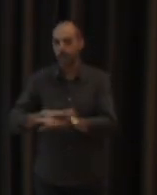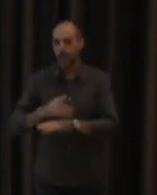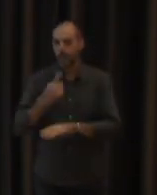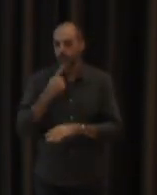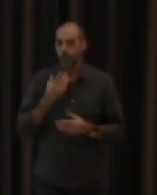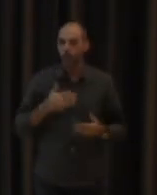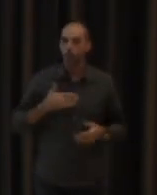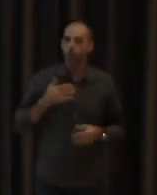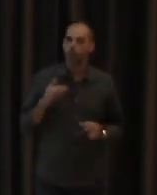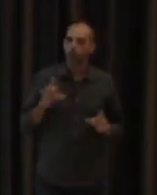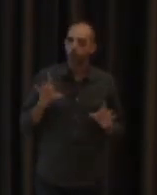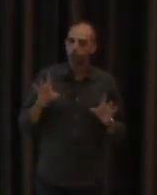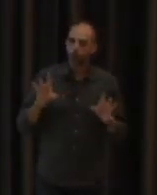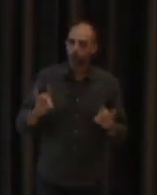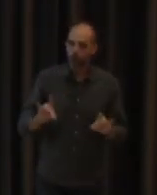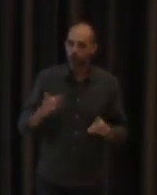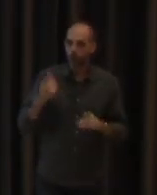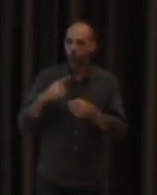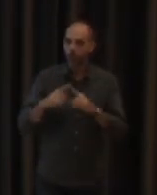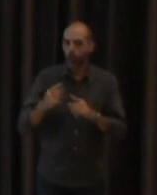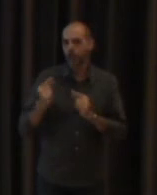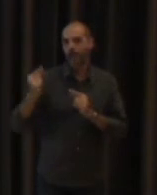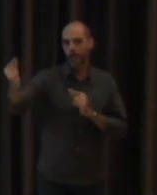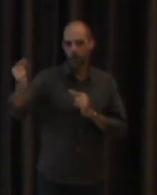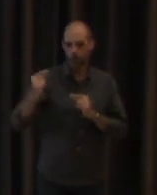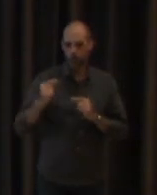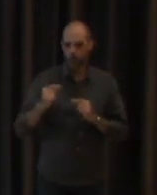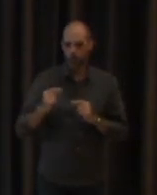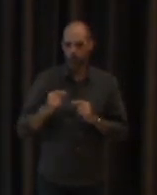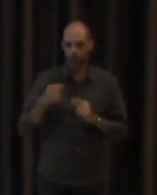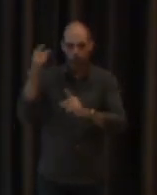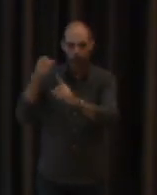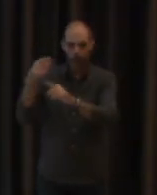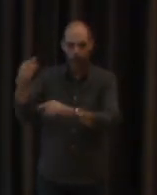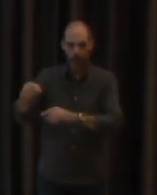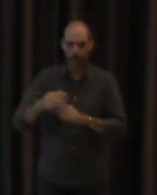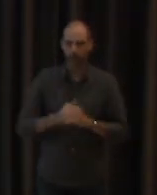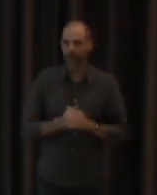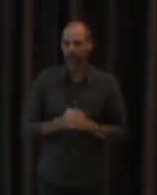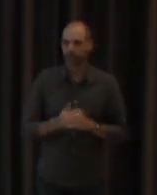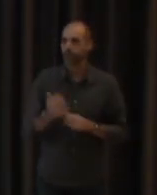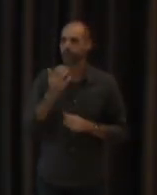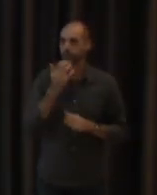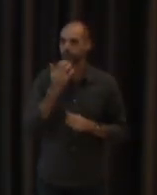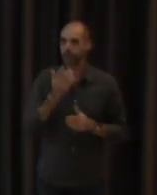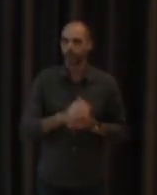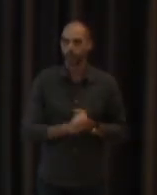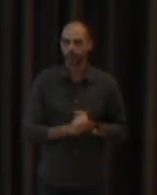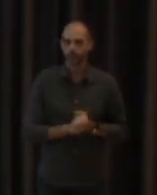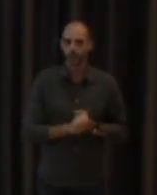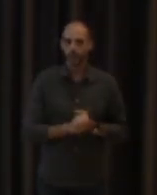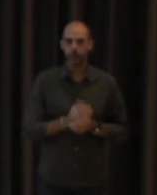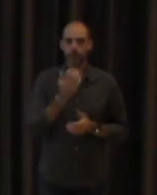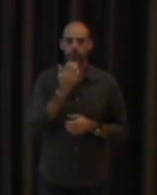tocar una cosa relativament allunyada, atènyer un objectiu. Fixeu-vos en l'exemple de